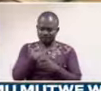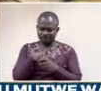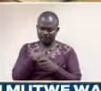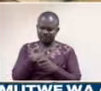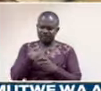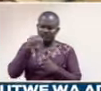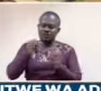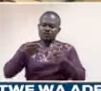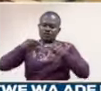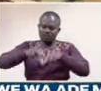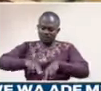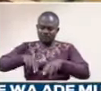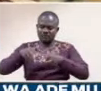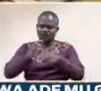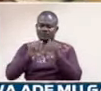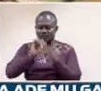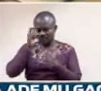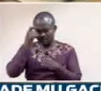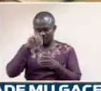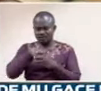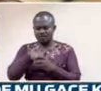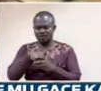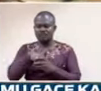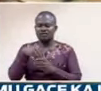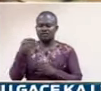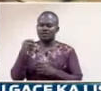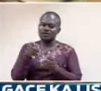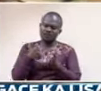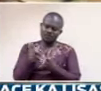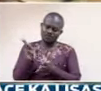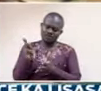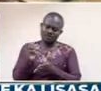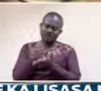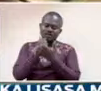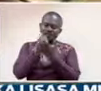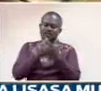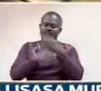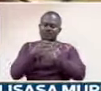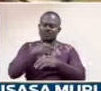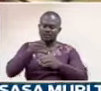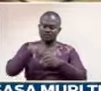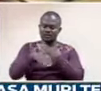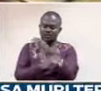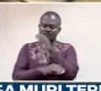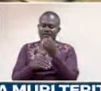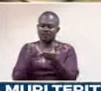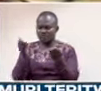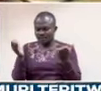Hakabaho uburyo Leta yashyiramo nka subside, igafasha inganda z'imbere mu gihugu